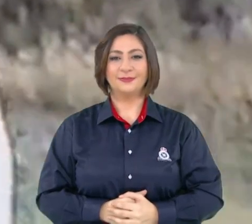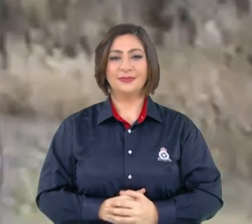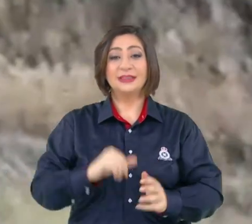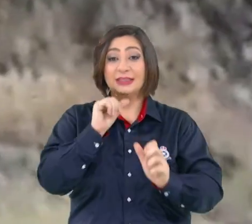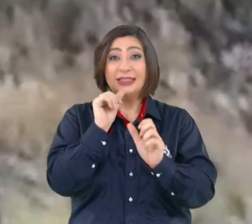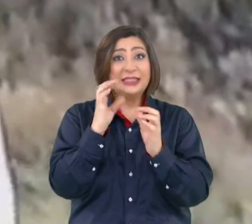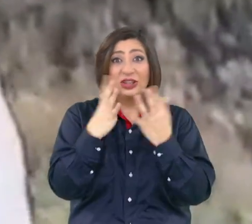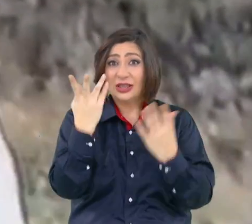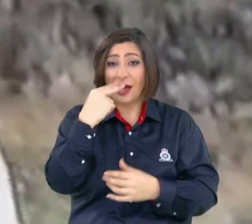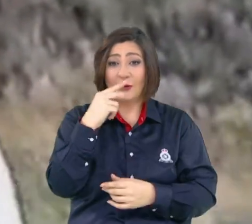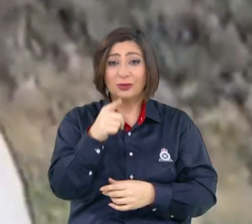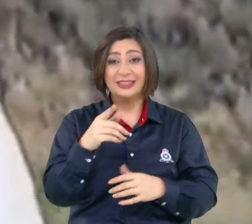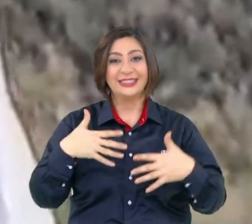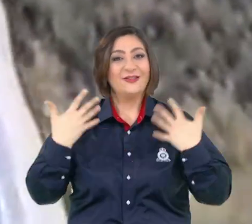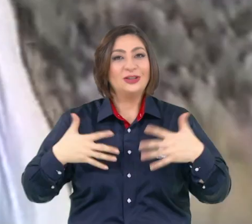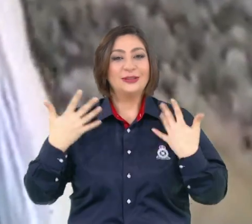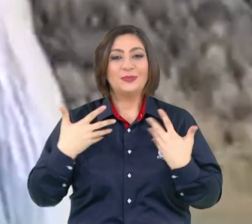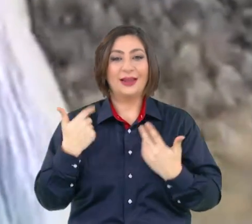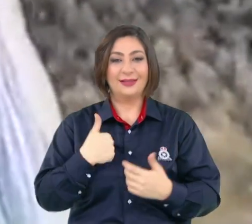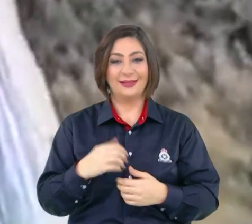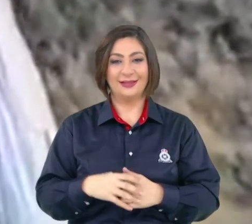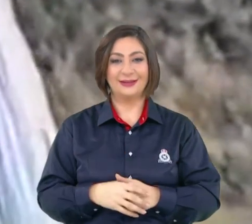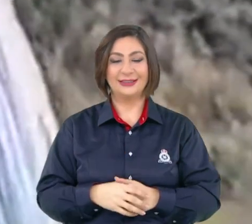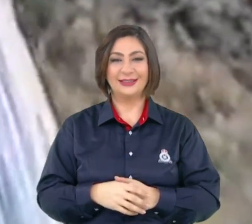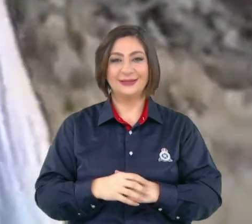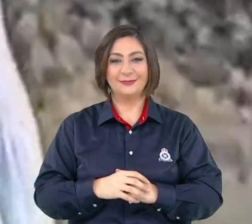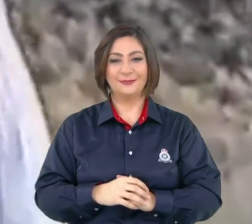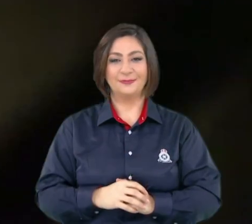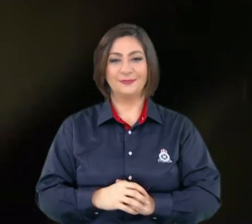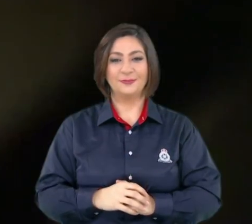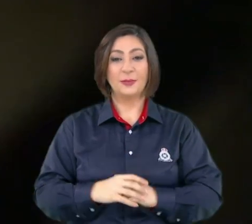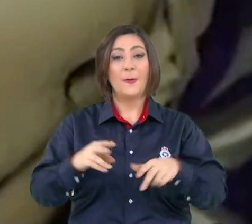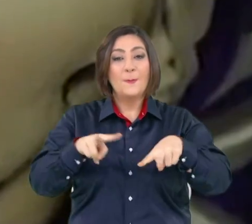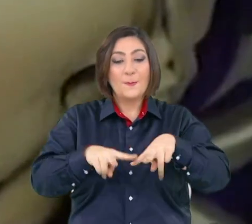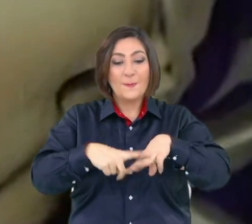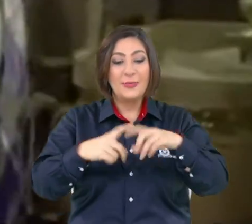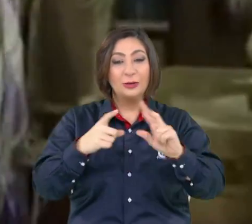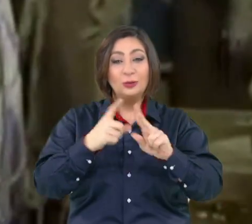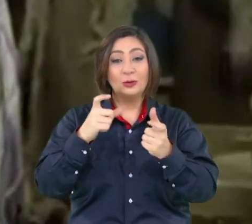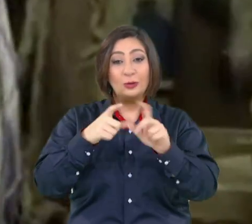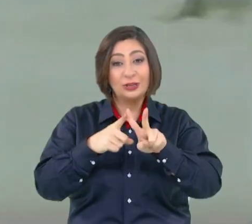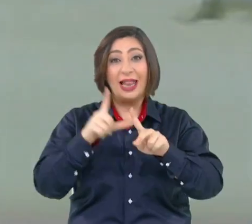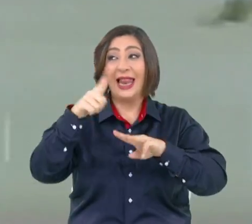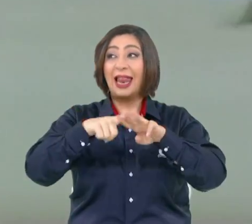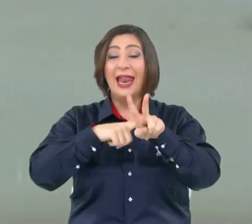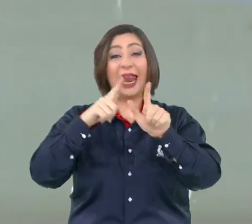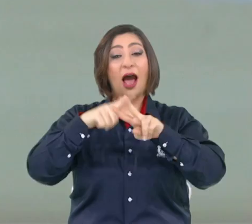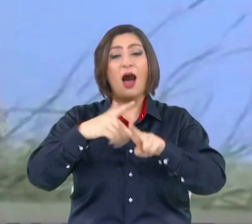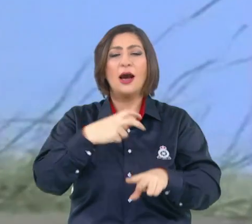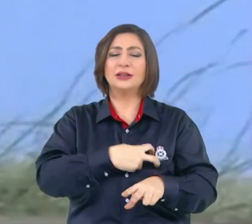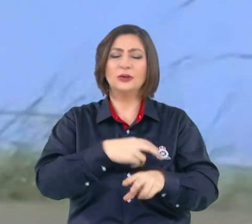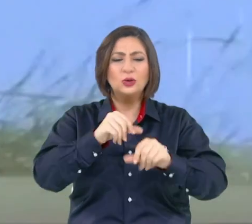Niçin ağlıyorsun? Sevincimden. Şirin'im. Mecnun Leyla'ya aşıktı. Çöllere